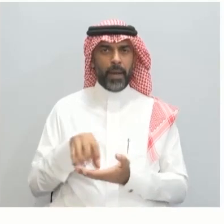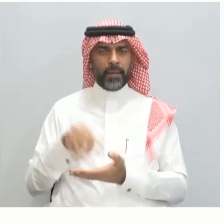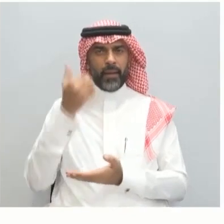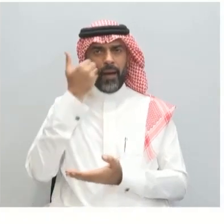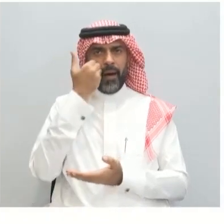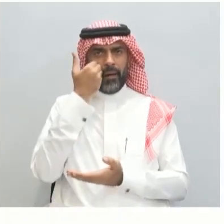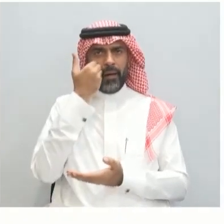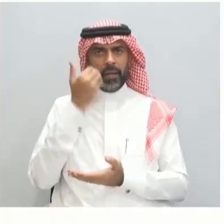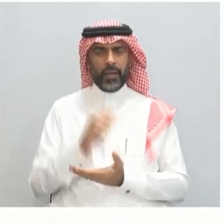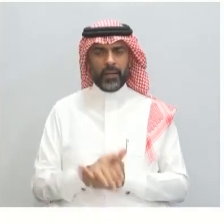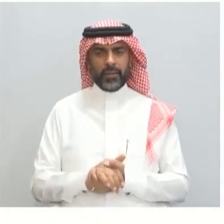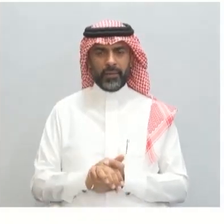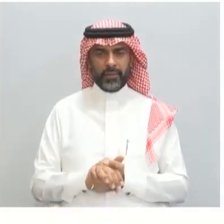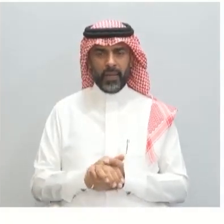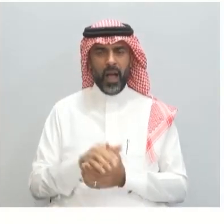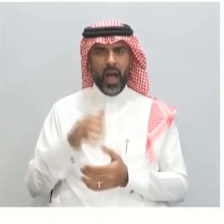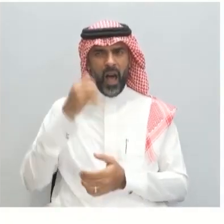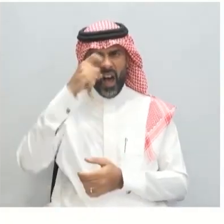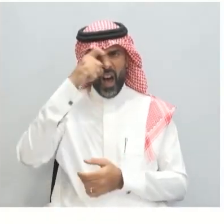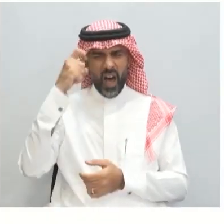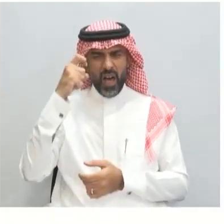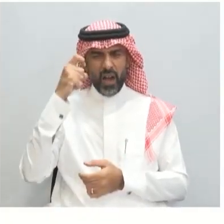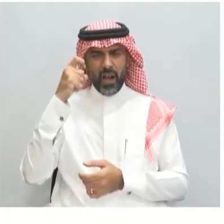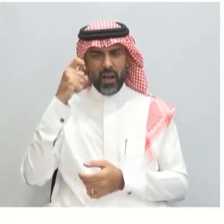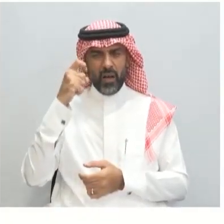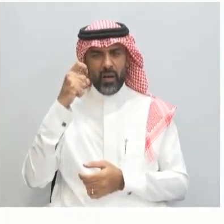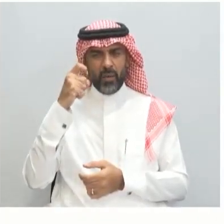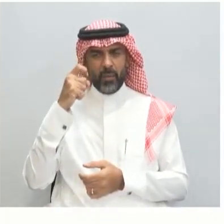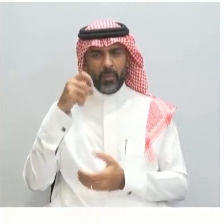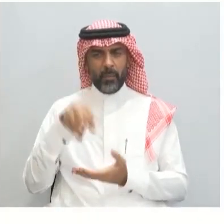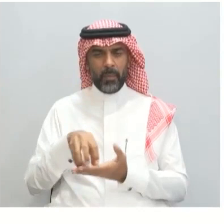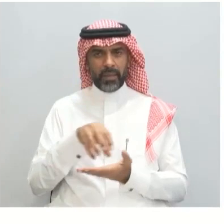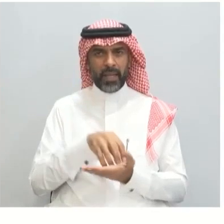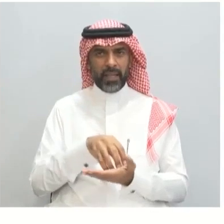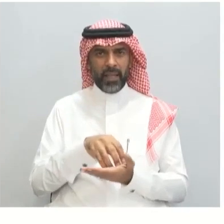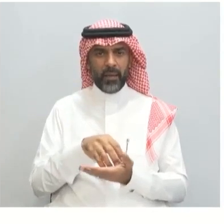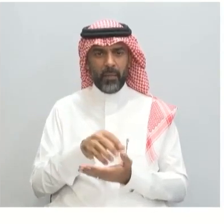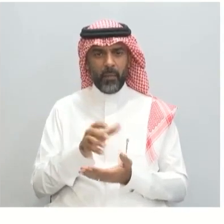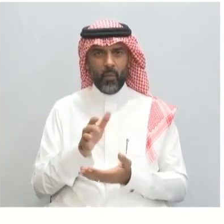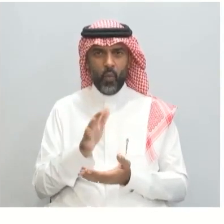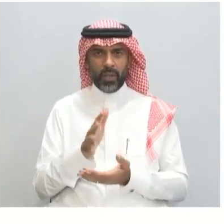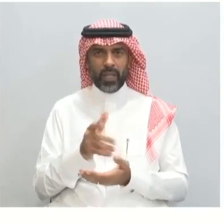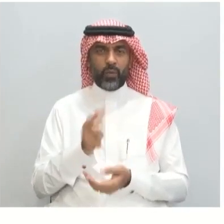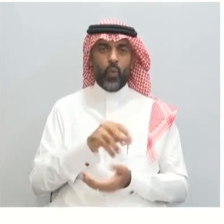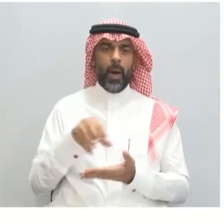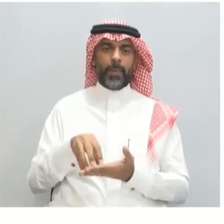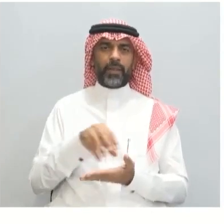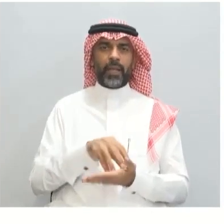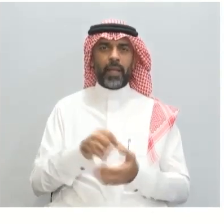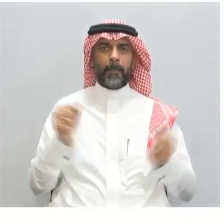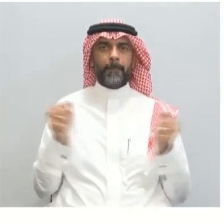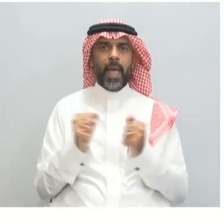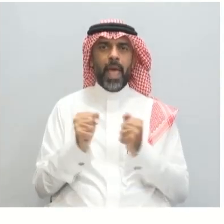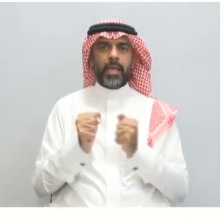الحراريه ممتازين حاره معتدلين منطقه قين باردتين وهذا توزيعهما وكما ذكرت لكم ابنائي